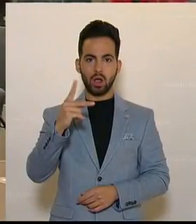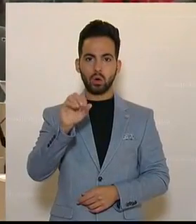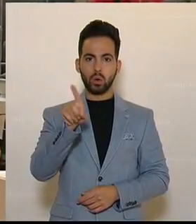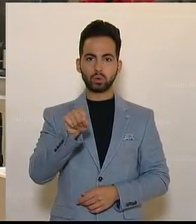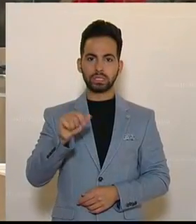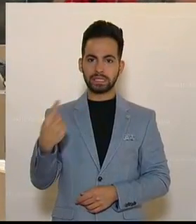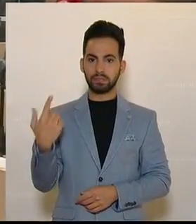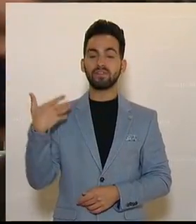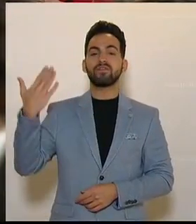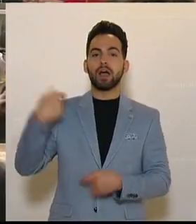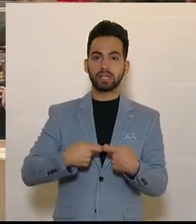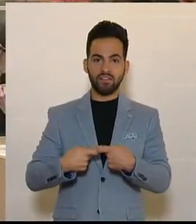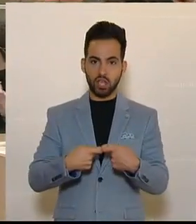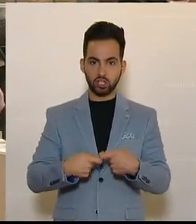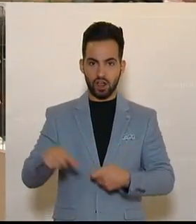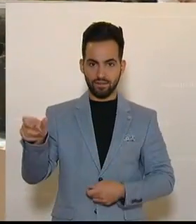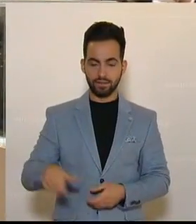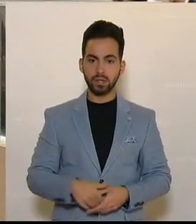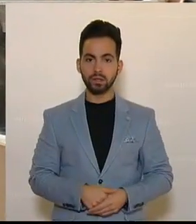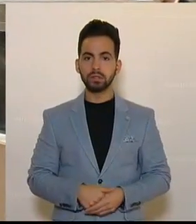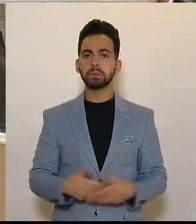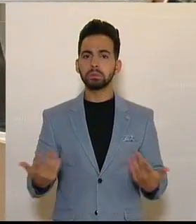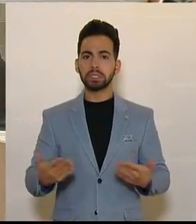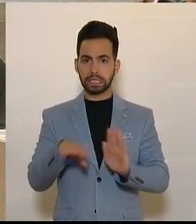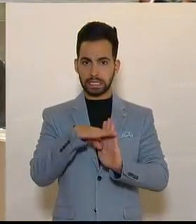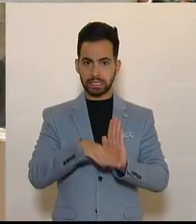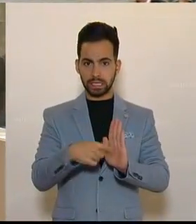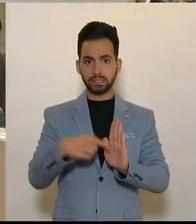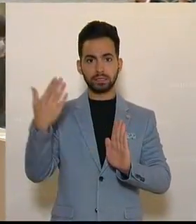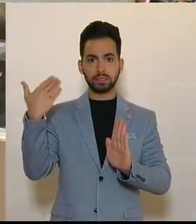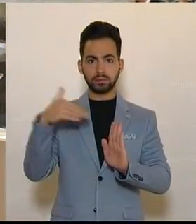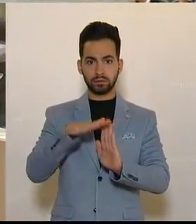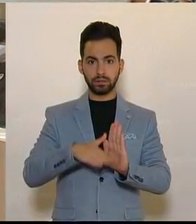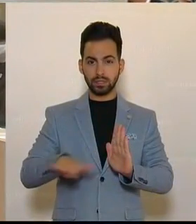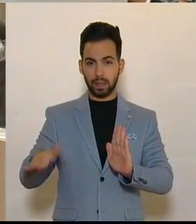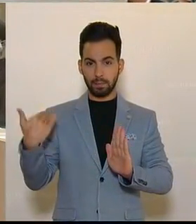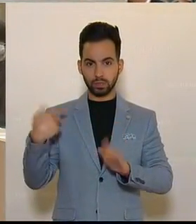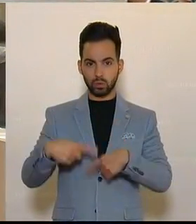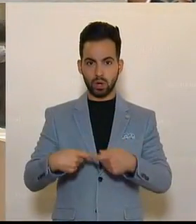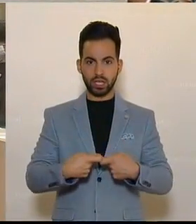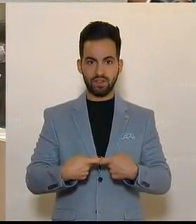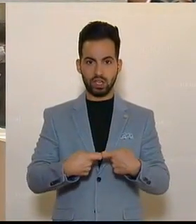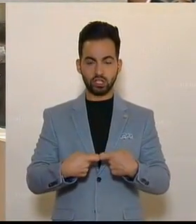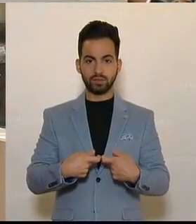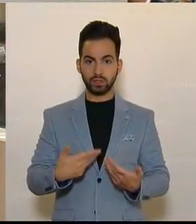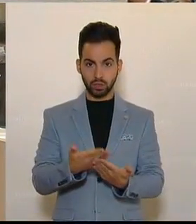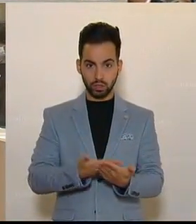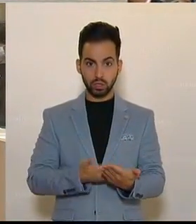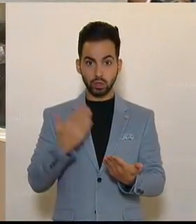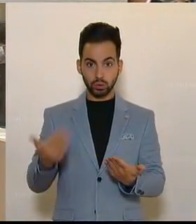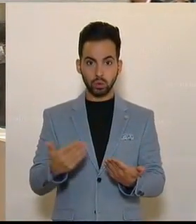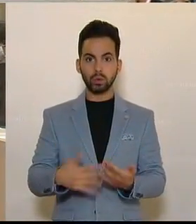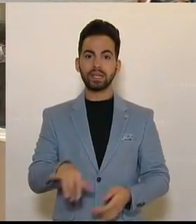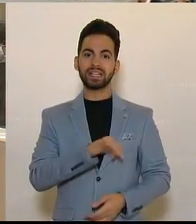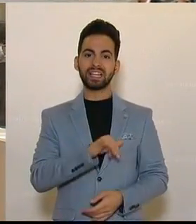sind ja Gewerkschafter gewesen. Was hätten Sie zu einem Gesetz gesagt, als Gewerkschafter, das die